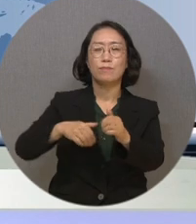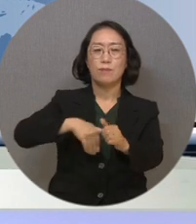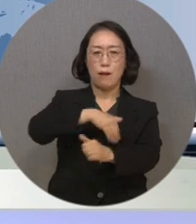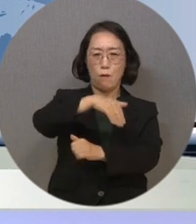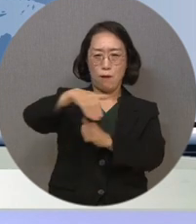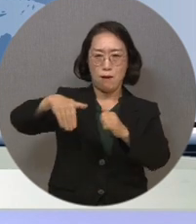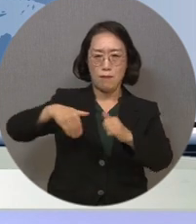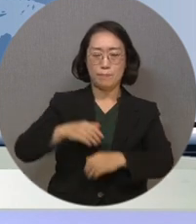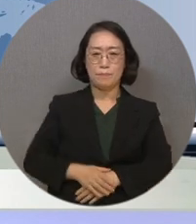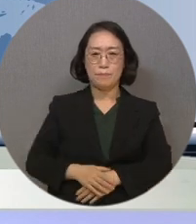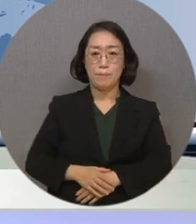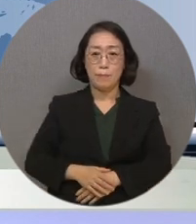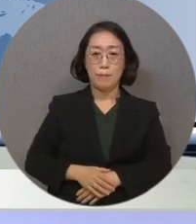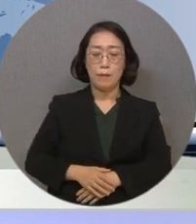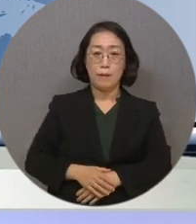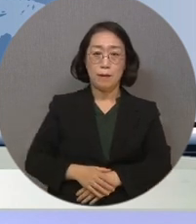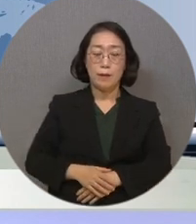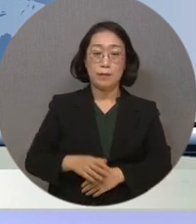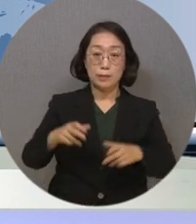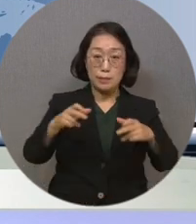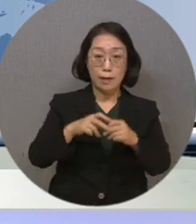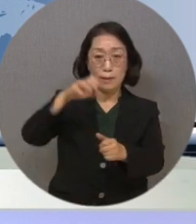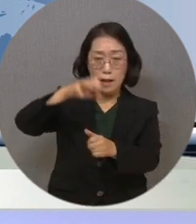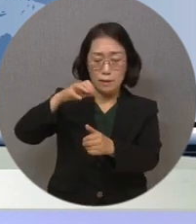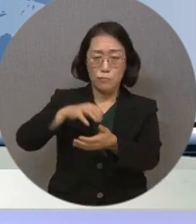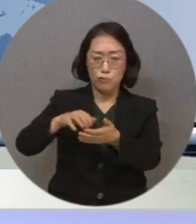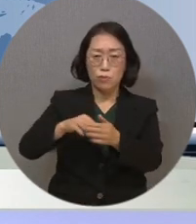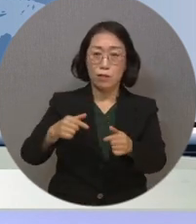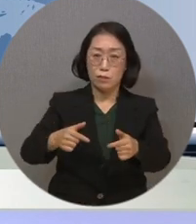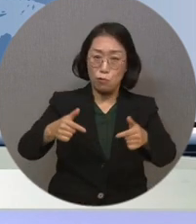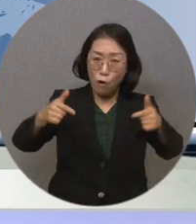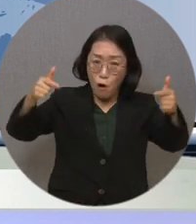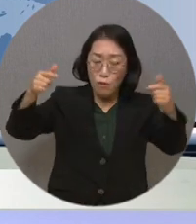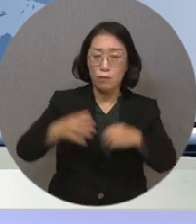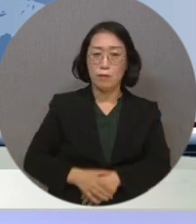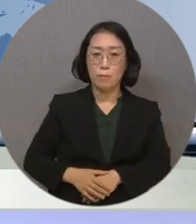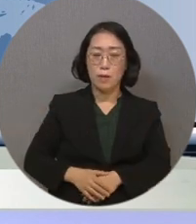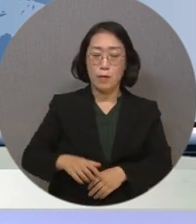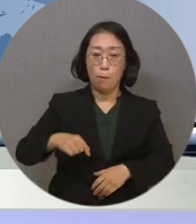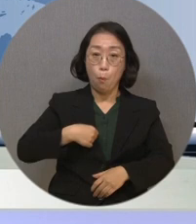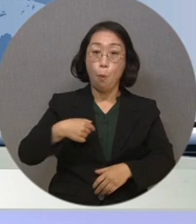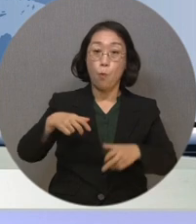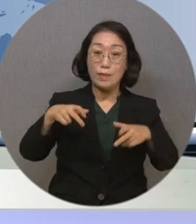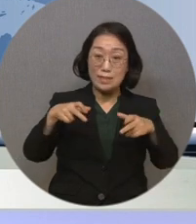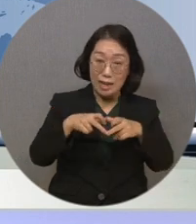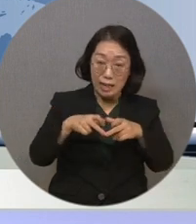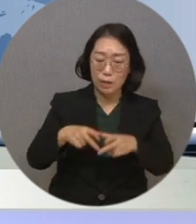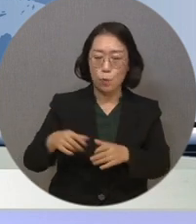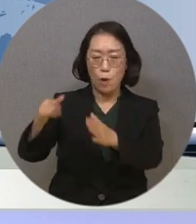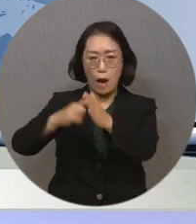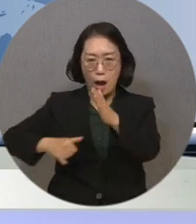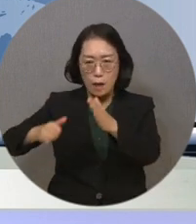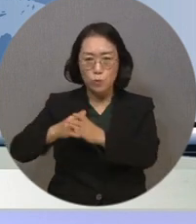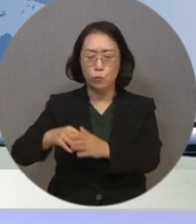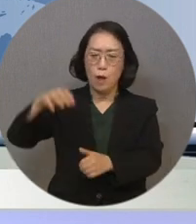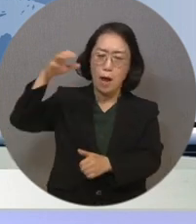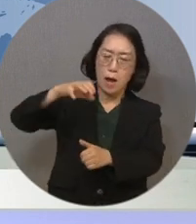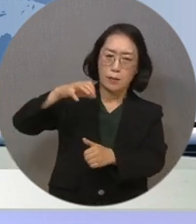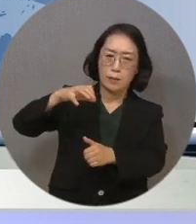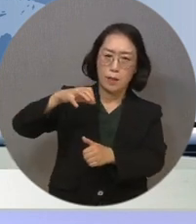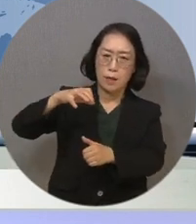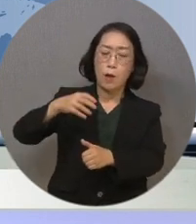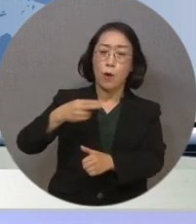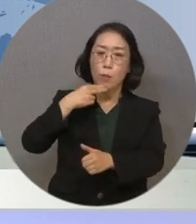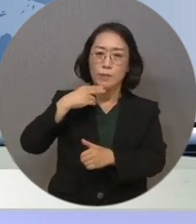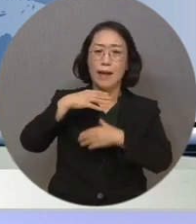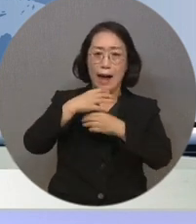있는데요. 매년 장애인 학대 사례가 늘고 있는 만큼 장애인 당사자도 장애인 가족도 학대로부터 안전한